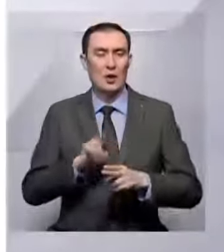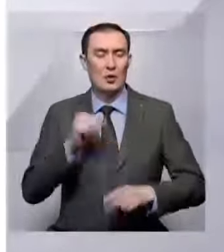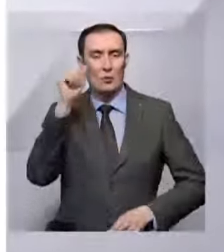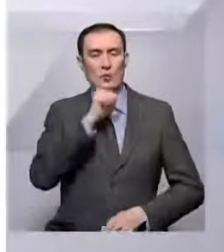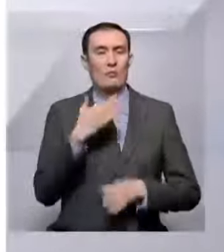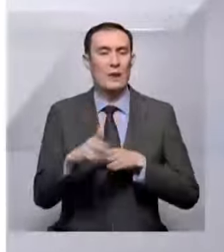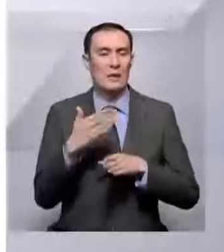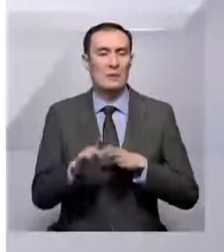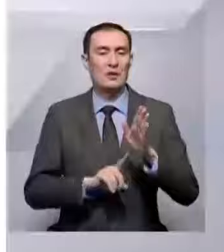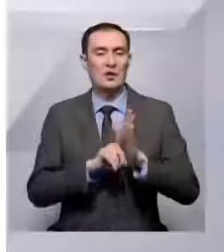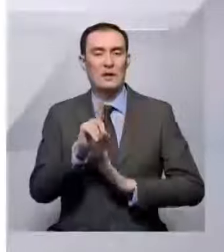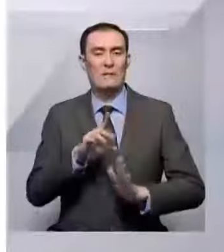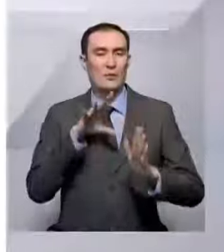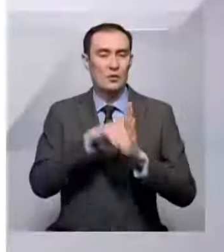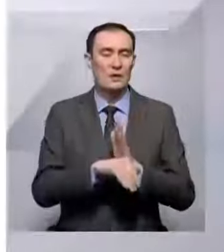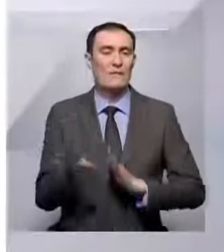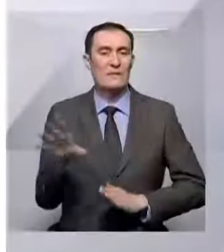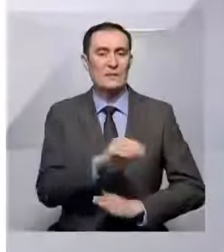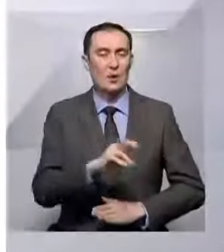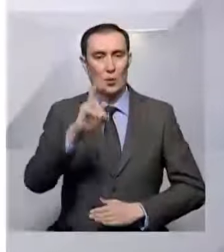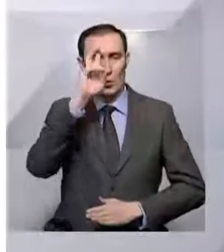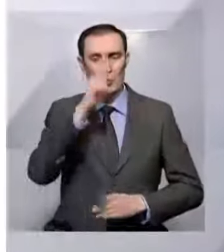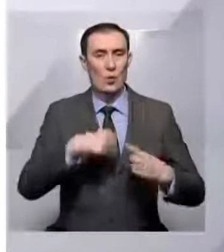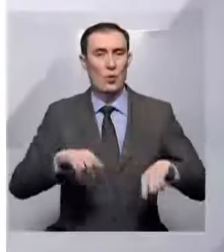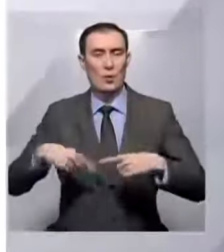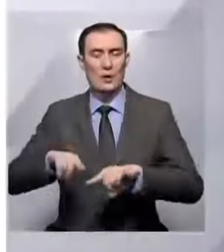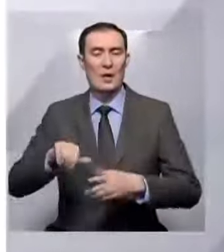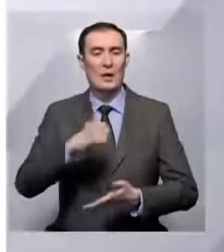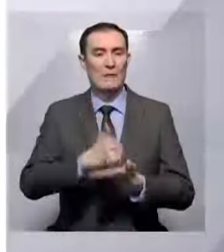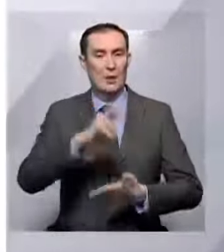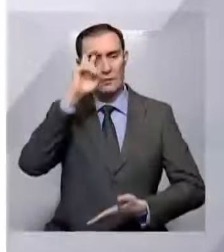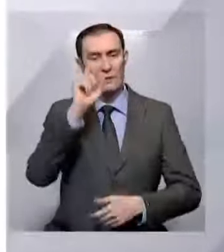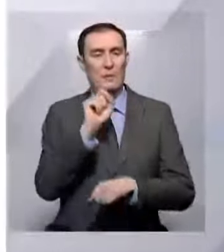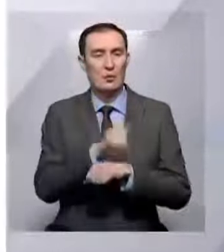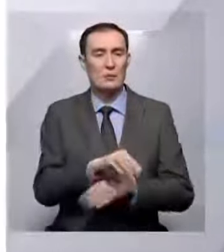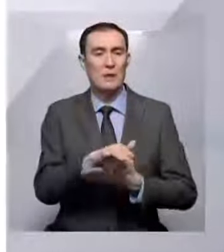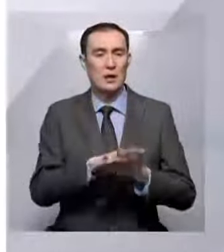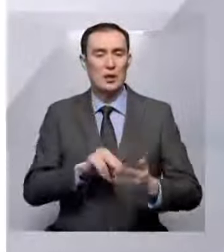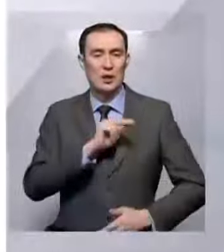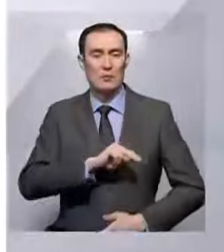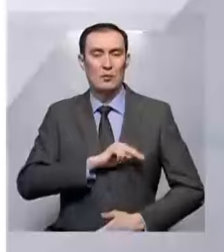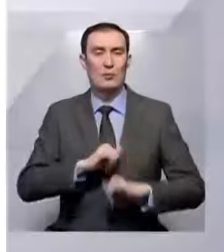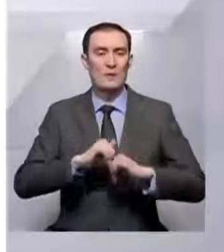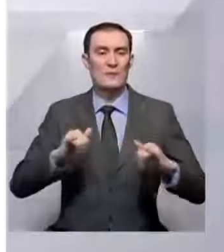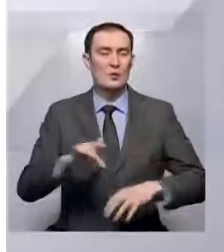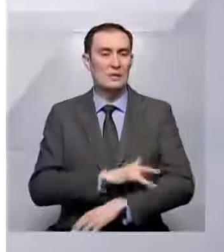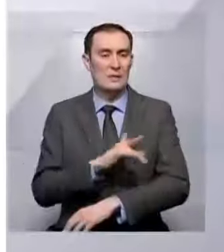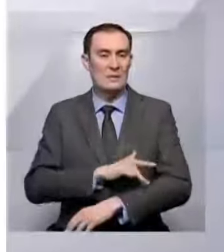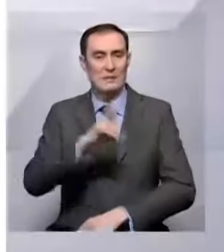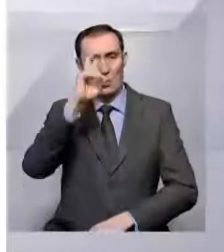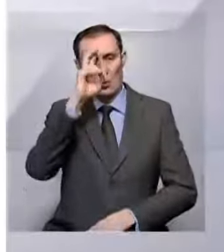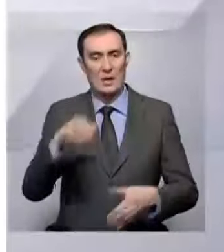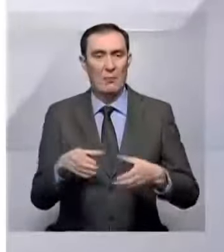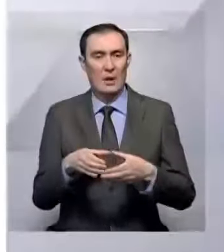ее поэтапно начали внедрять во всех государственных органах. Глава государства поручил продолжить работу по формированию сервисного госаппарата